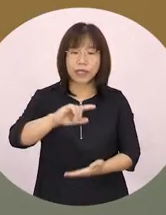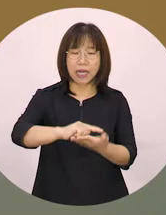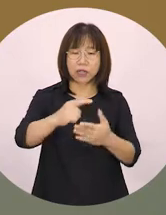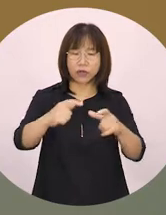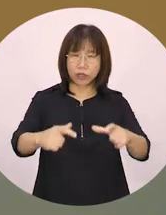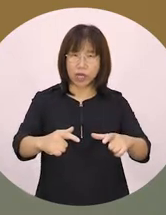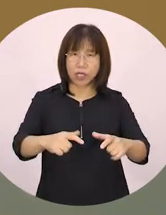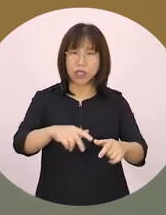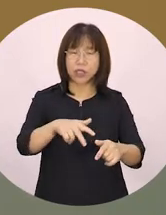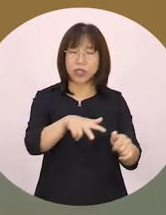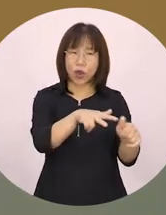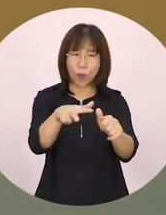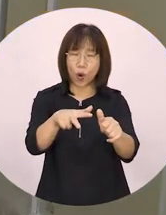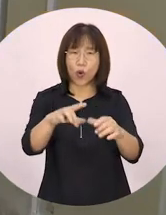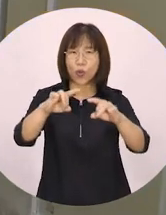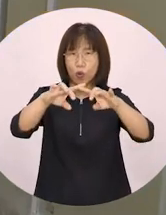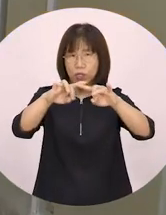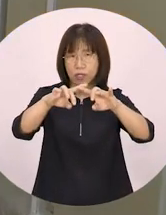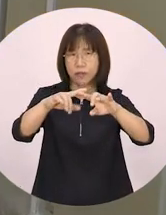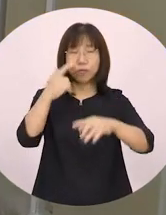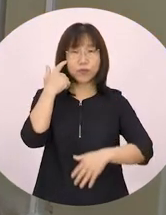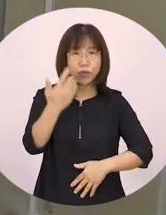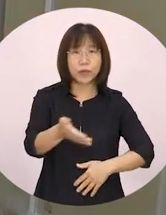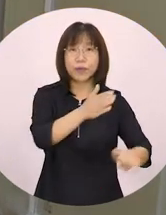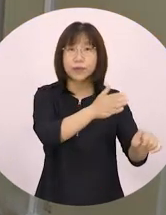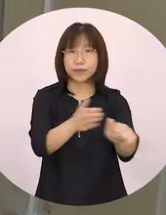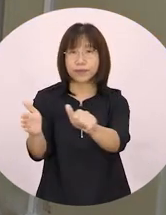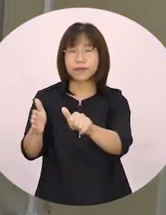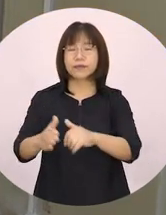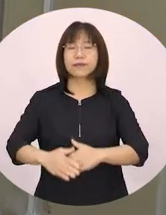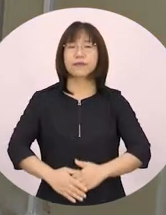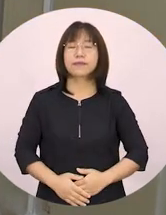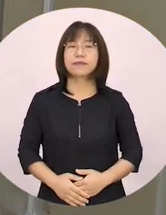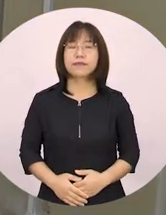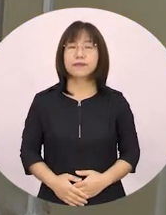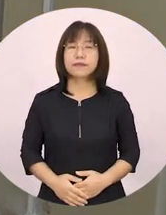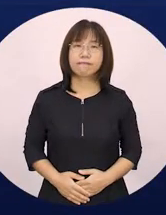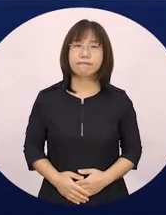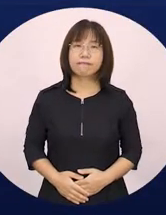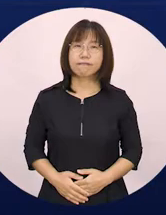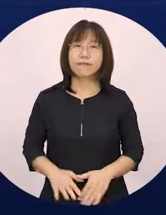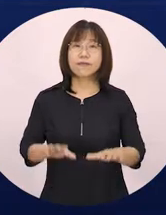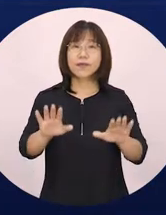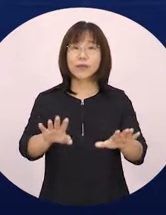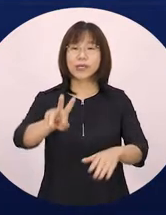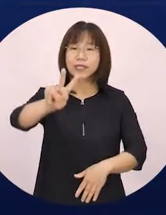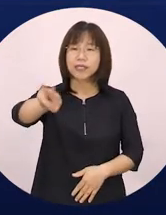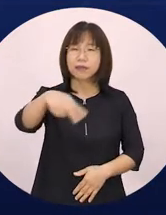자세한 사항은 강서구청 정보통신과로 문의하면 됩니다.